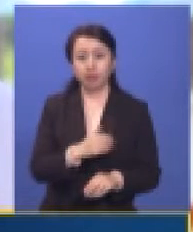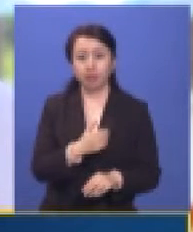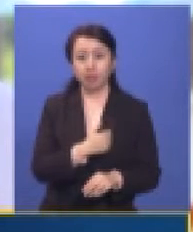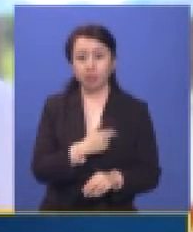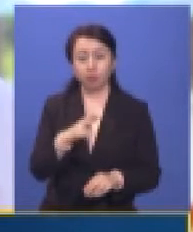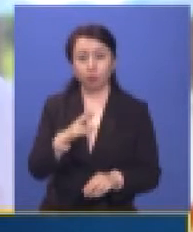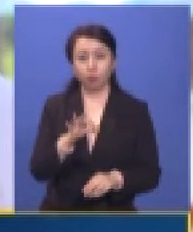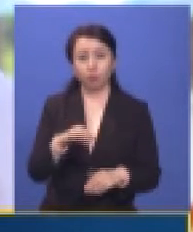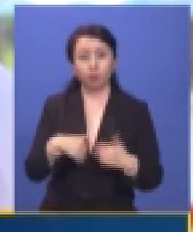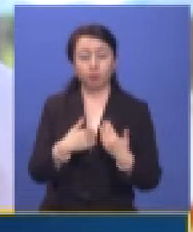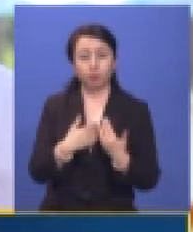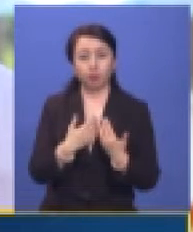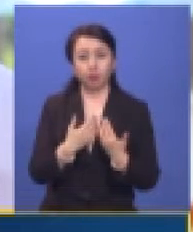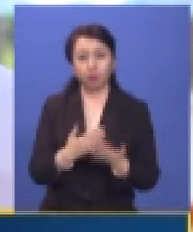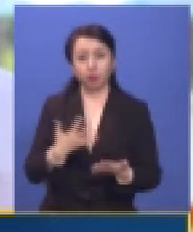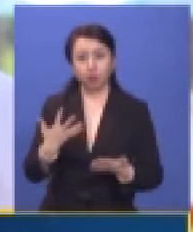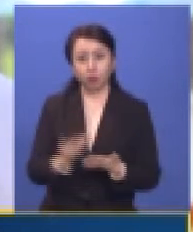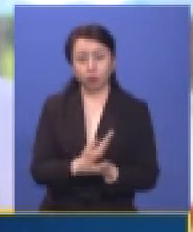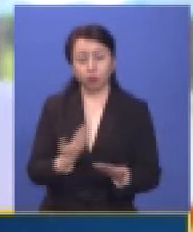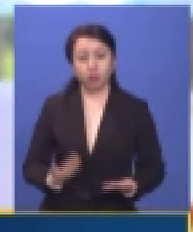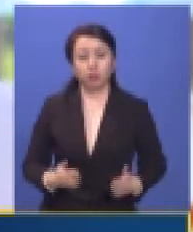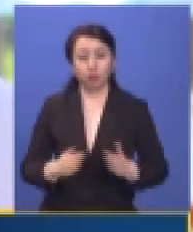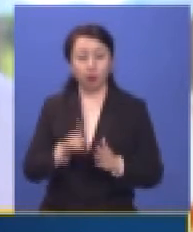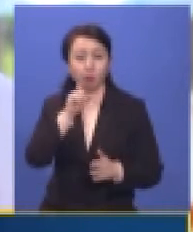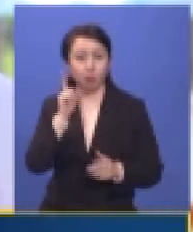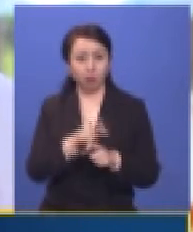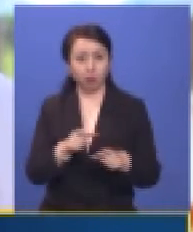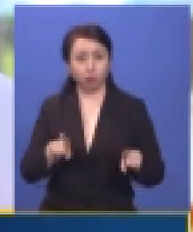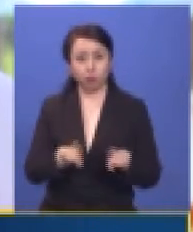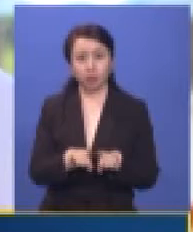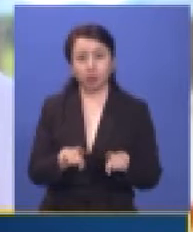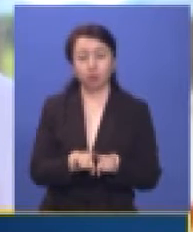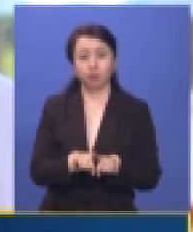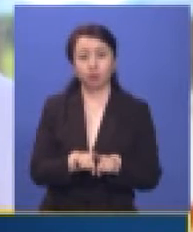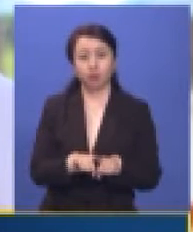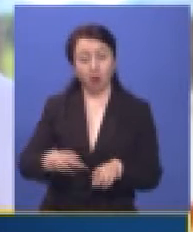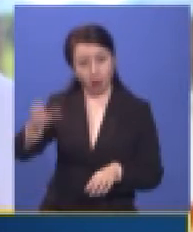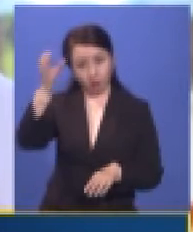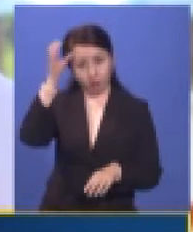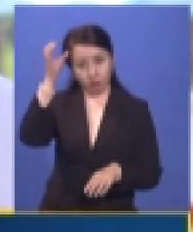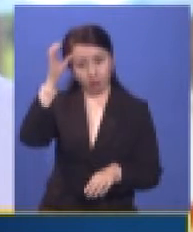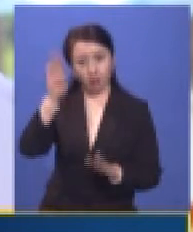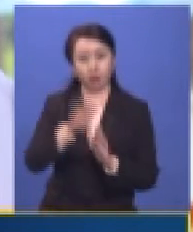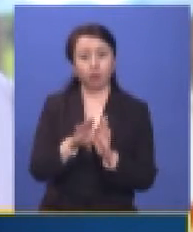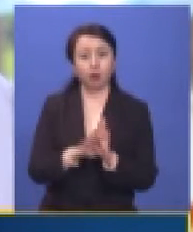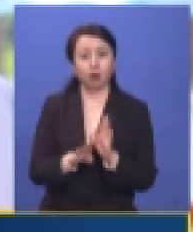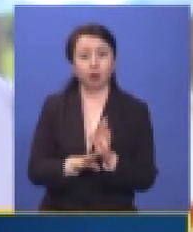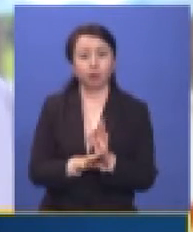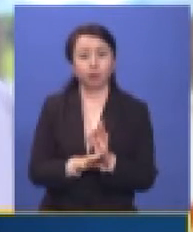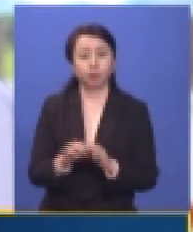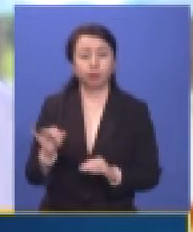Инициативы по предоставлению доступного жилья молодежи, такие также образовательные программы